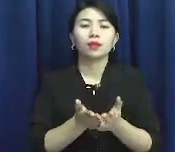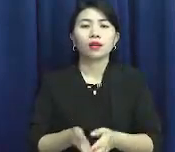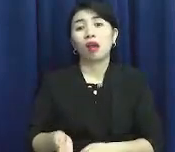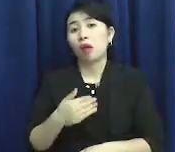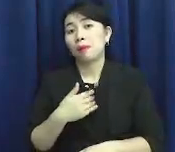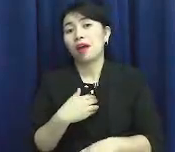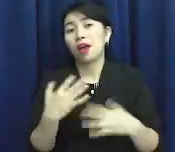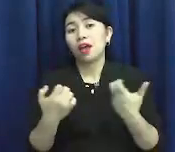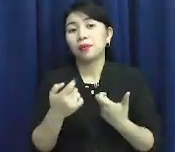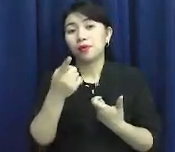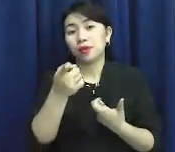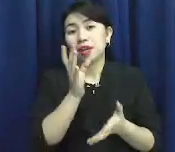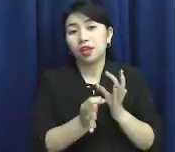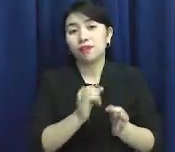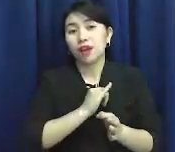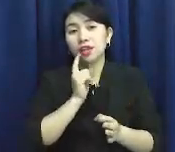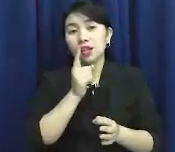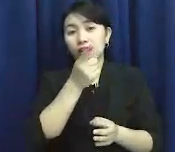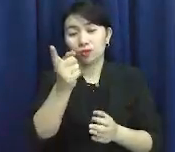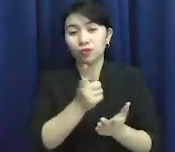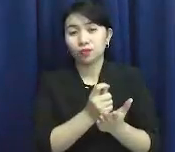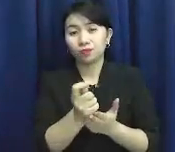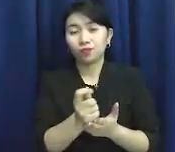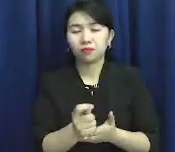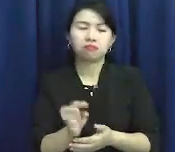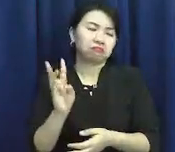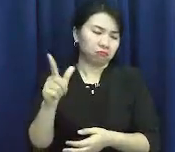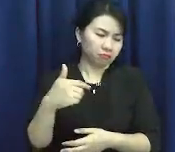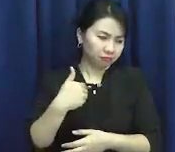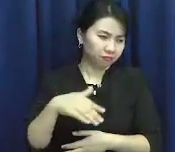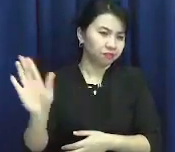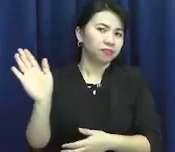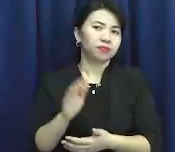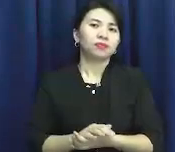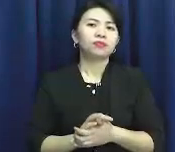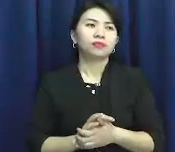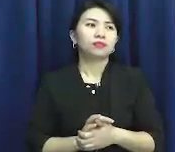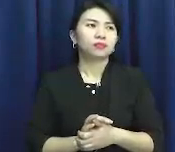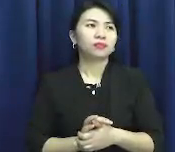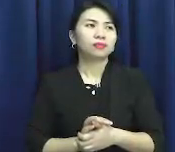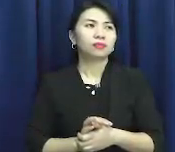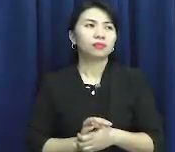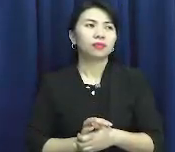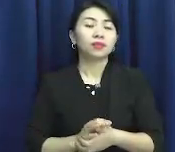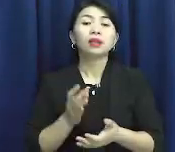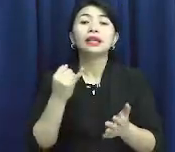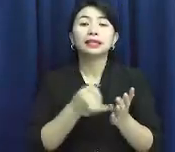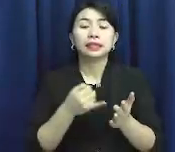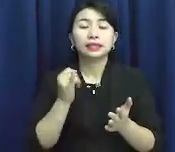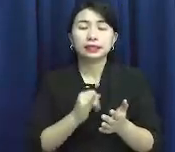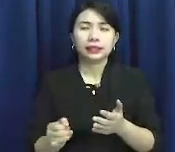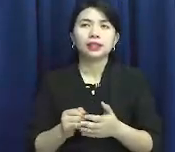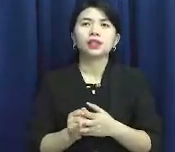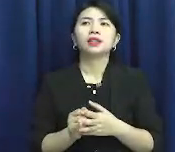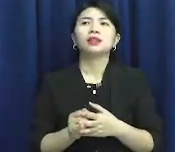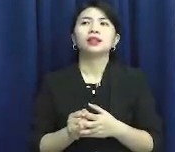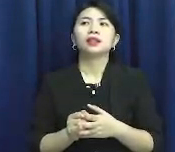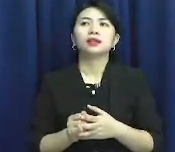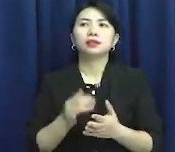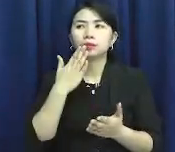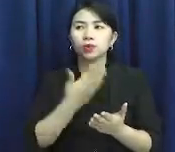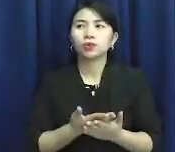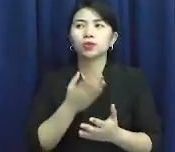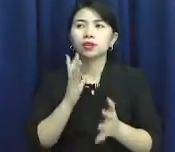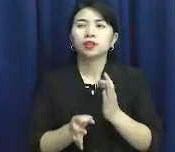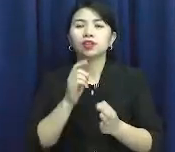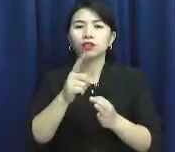enemy because I'm telling the truth? Well, sabi ko nga sa inyo, mas magandang nasa panig ka ng katotohanan kesa kalabanin mo ang